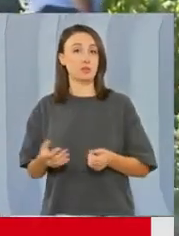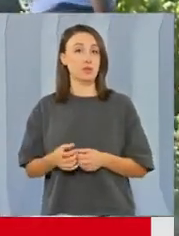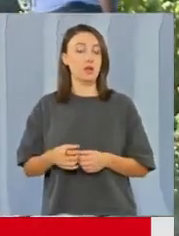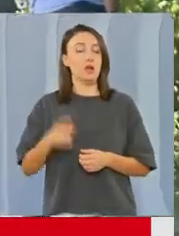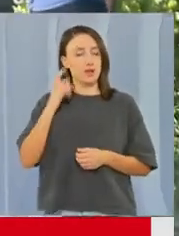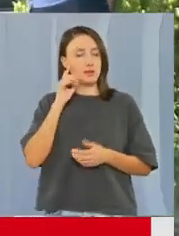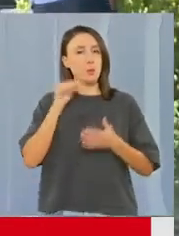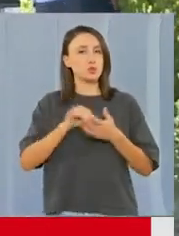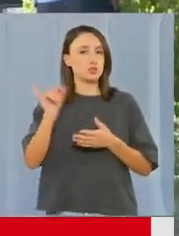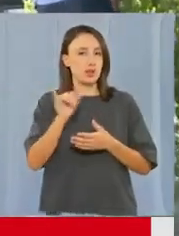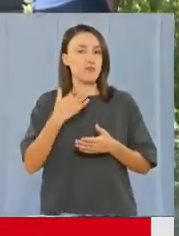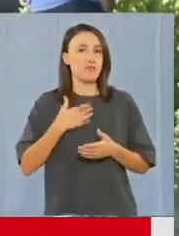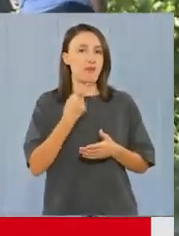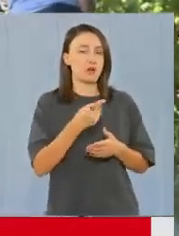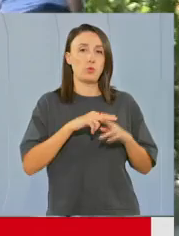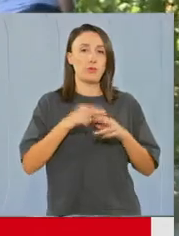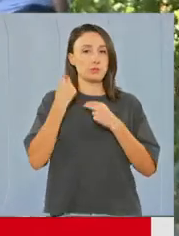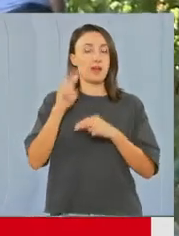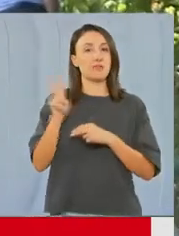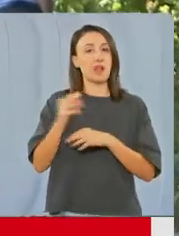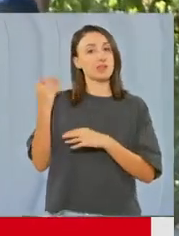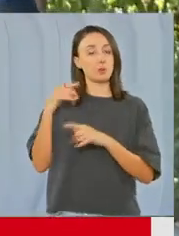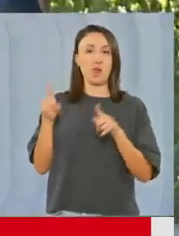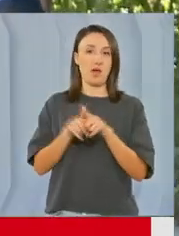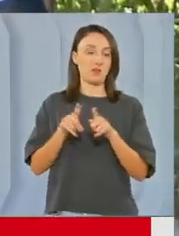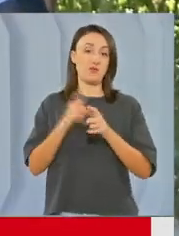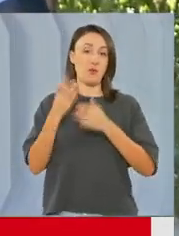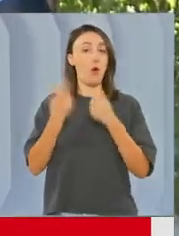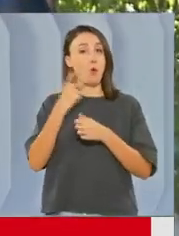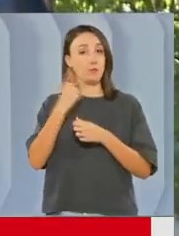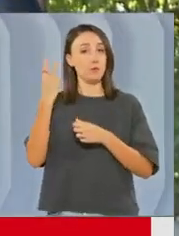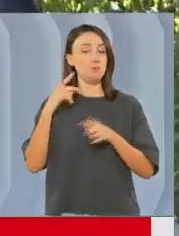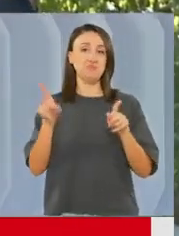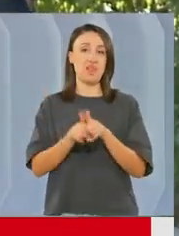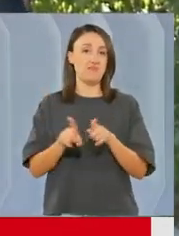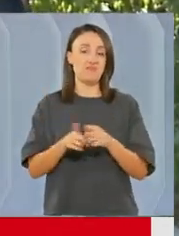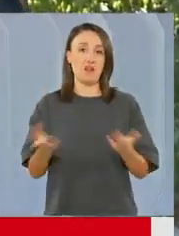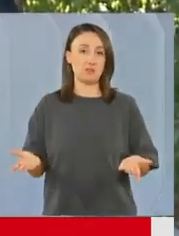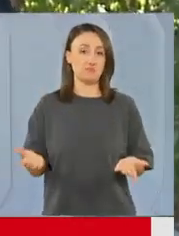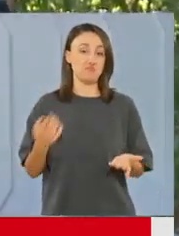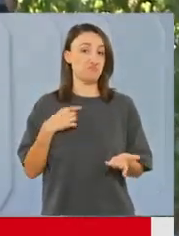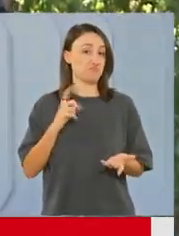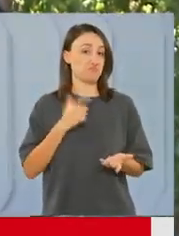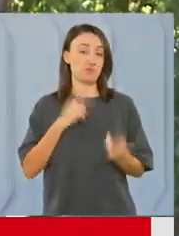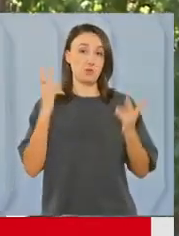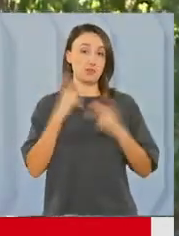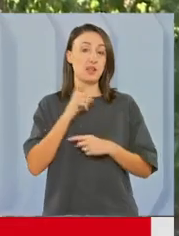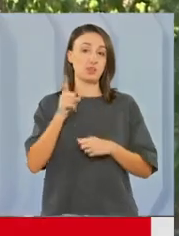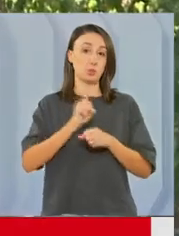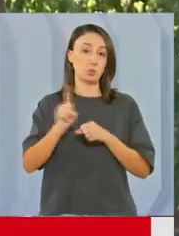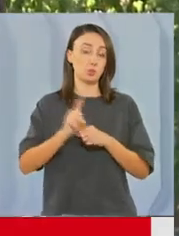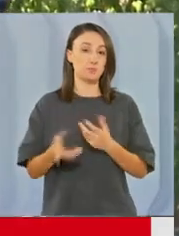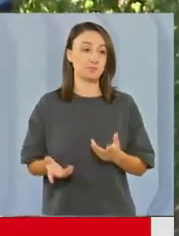fost intenționat. Cum vă explicați că vinerea trecută a mai fost un incendiu și acum două săptămâni încă unul? Eu nu pot să înțeleg decât lucrul ăsta,